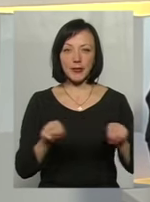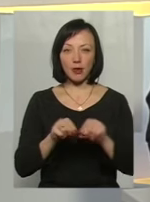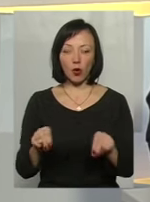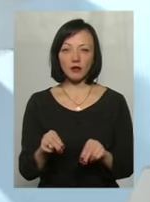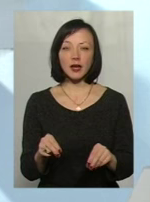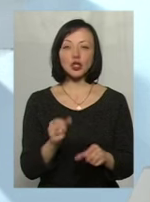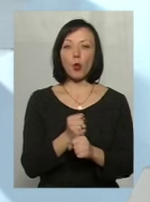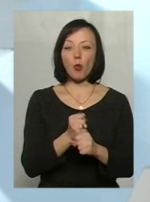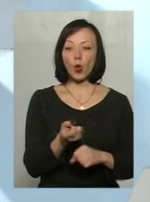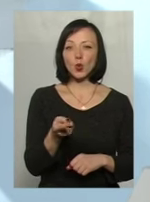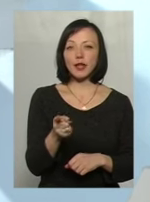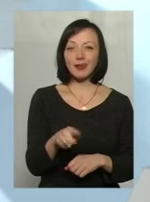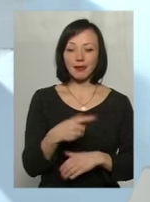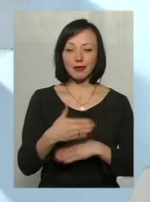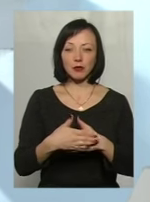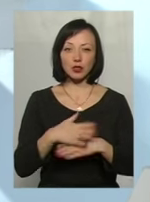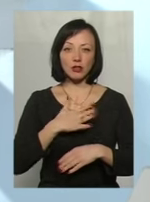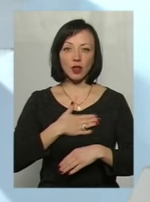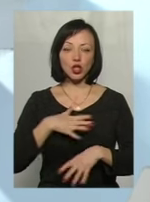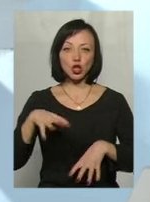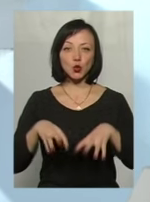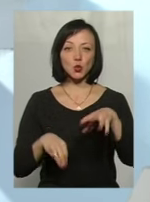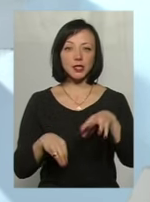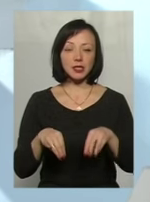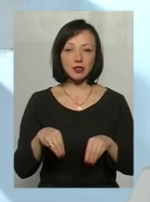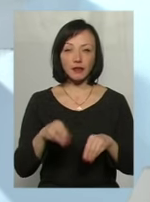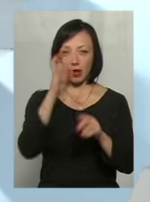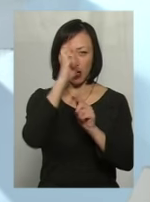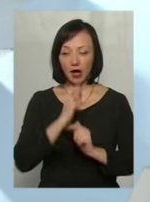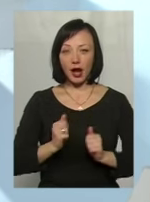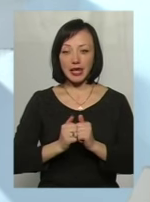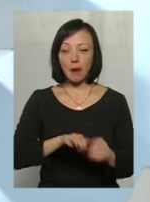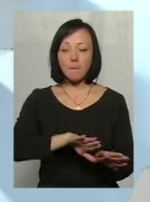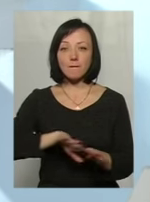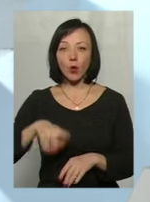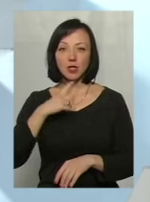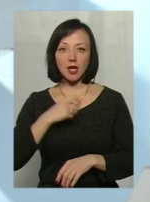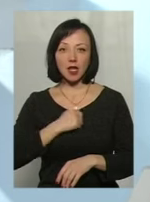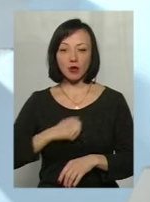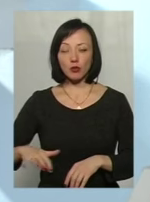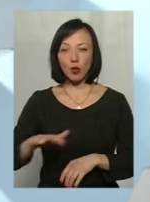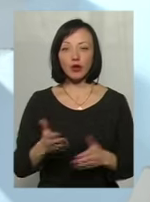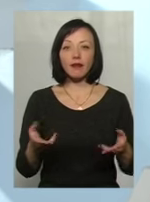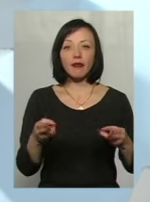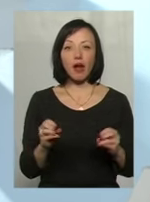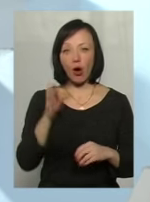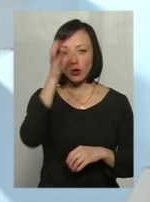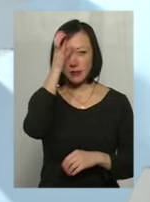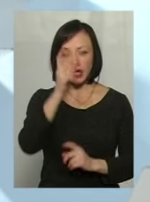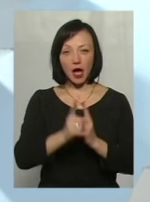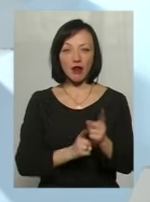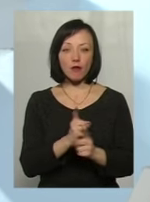роботою тих найближчих наших сусідів, країн пострадянського простору, в яких освітня реформа вдалася